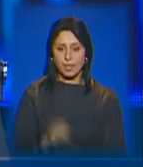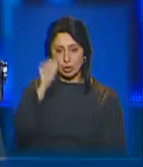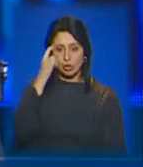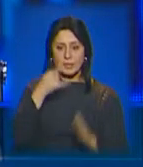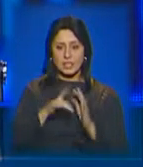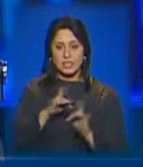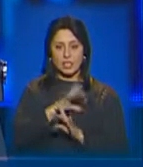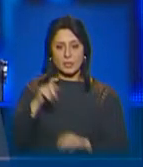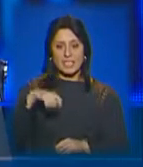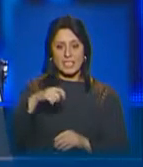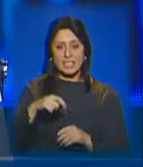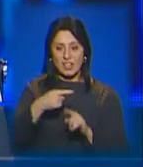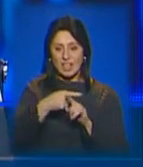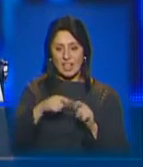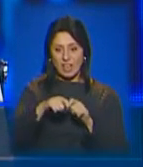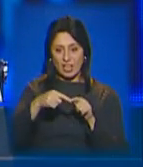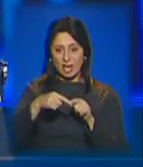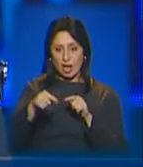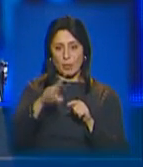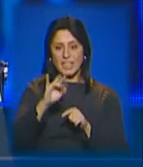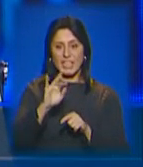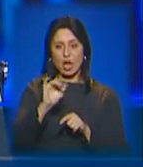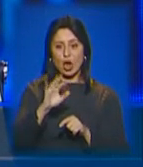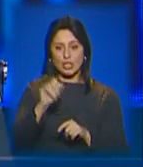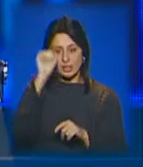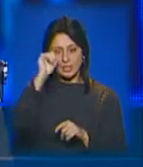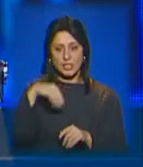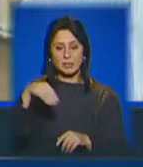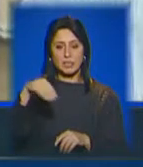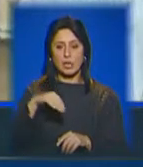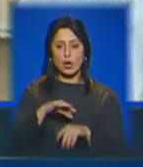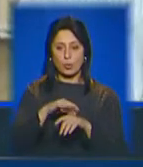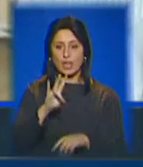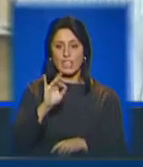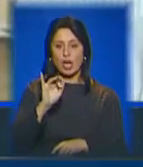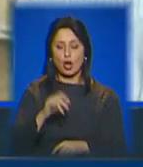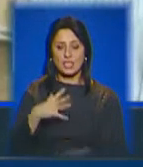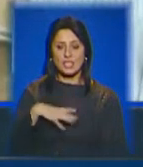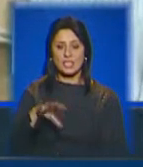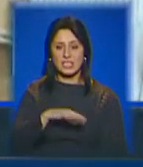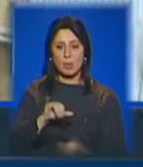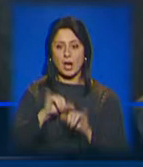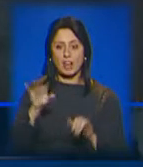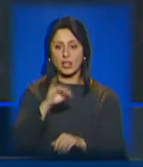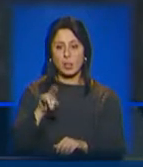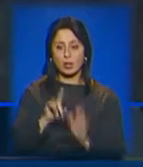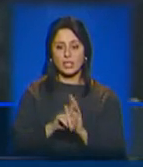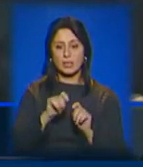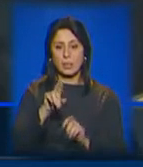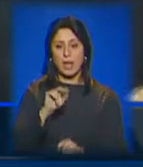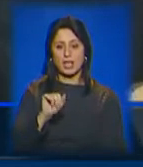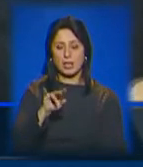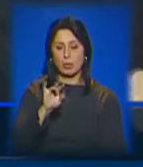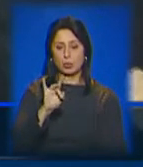Shobis Khesasauli, Zemis Khinoltan, Nahivar Kilometrshi, Nikos Shikhtis, Sakhureba Chatarda, Shobas Nikos Shikhta, Sakartvelos Ganvitarebis Fondis Apudzobeli